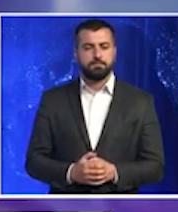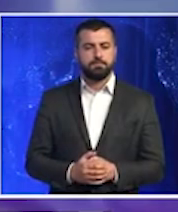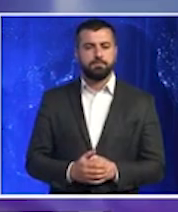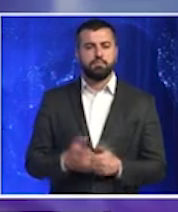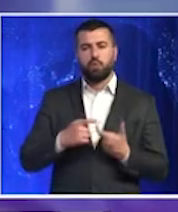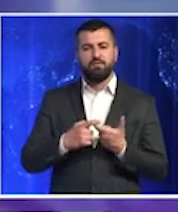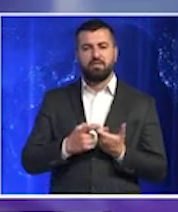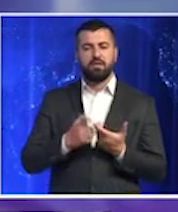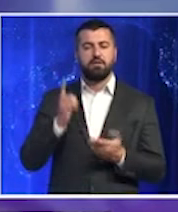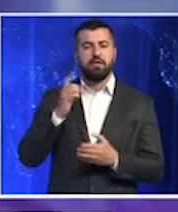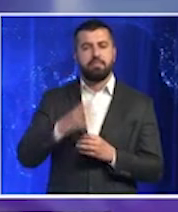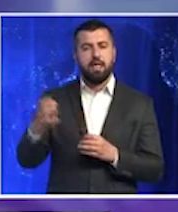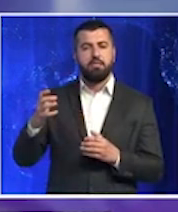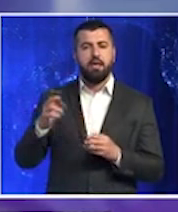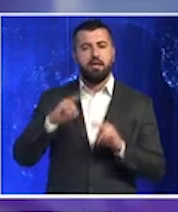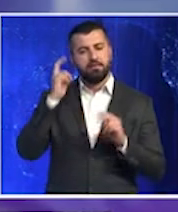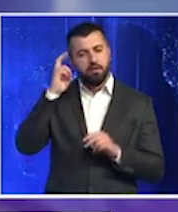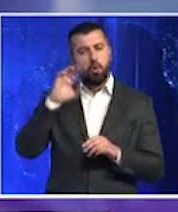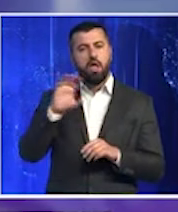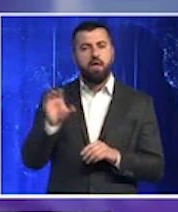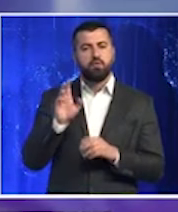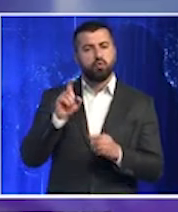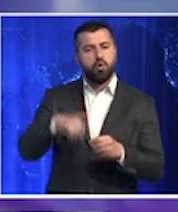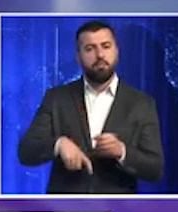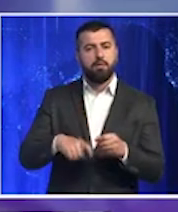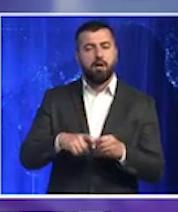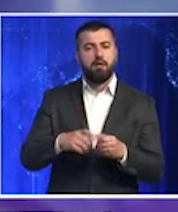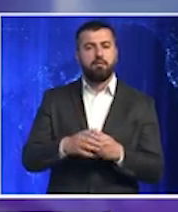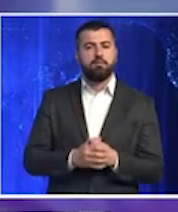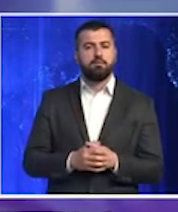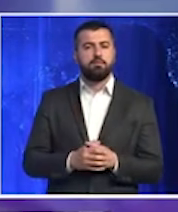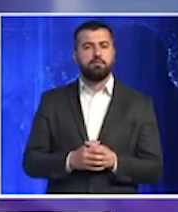A što se tiče daljeg uključenja integracije Crne Gore u Evropsku uniju,